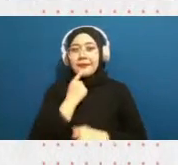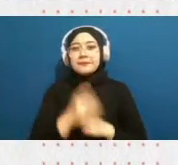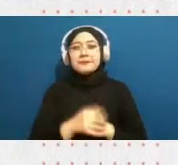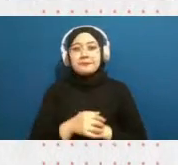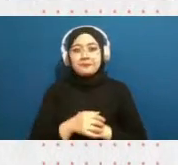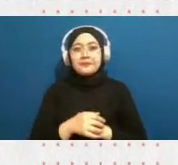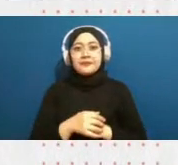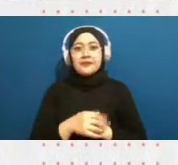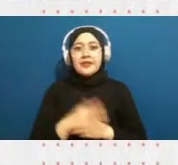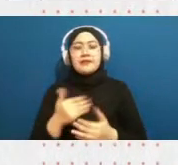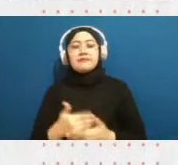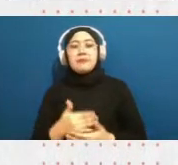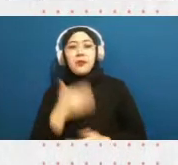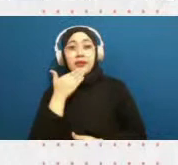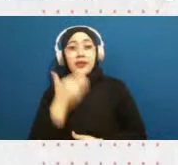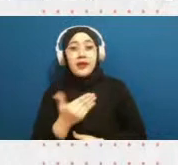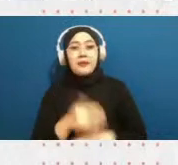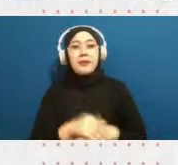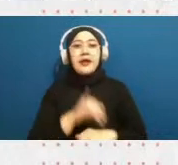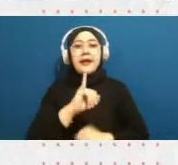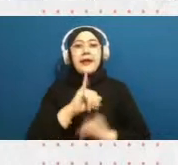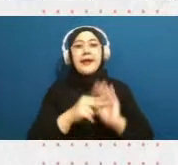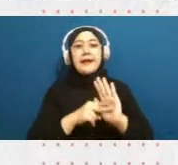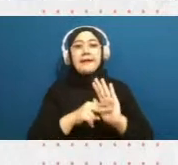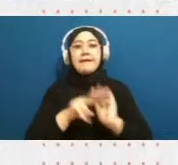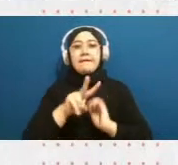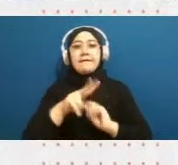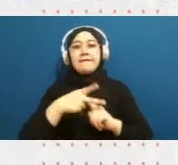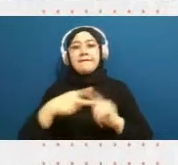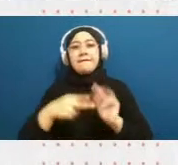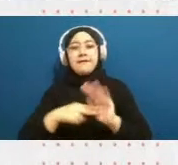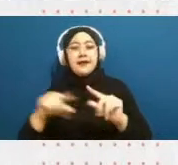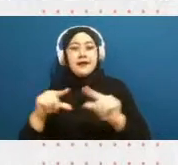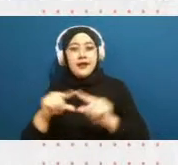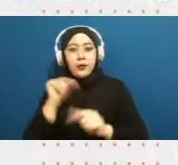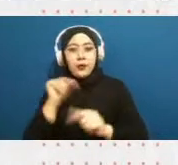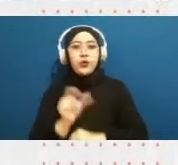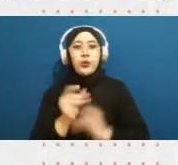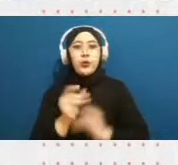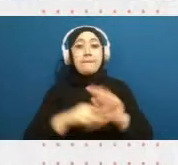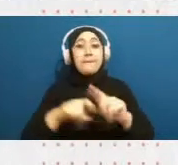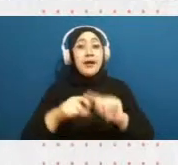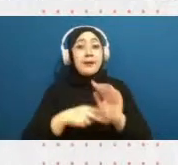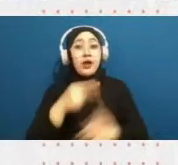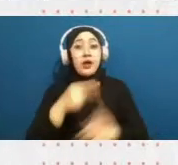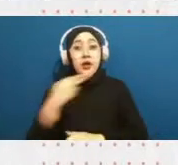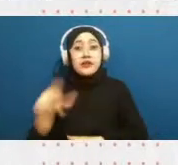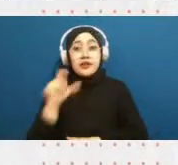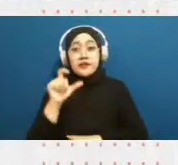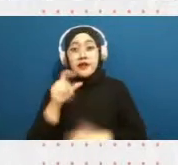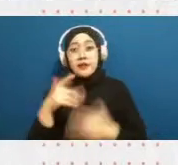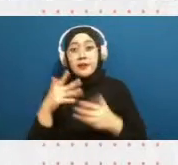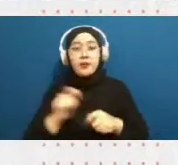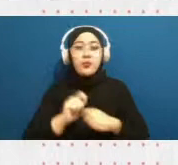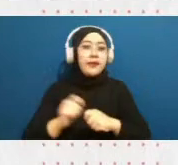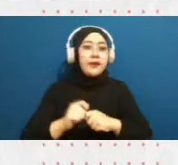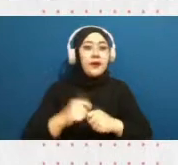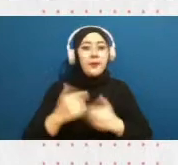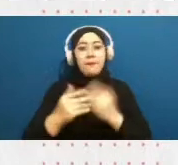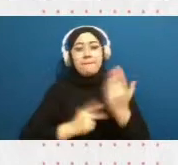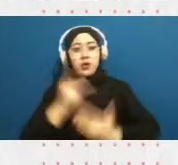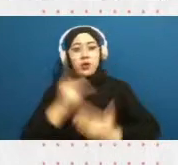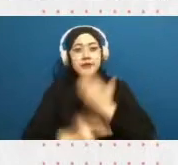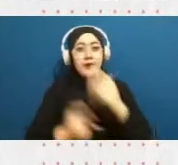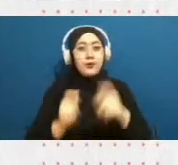sih Invina dari Kak Rachel sendiri, untuk UMKM di Indonesia, bagaimana caranya ini bisa menyusun projection yang bisa